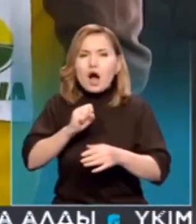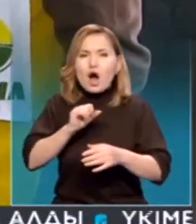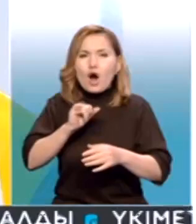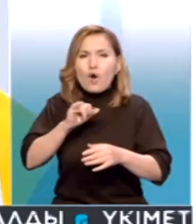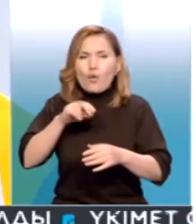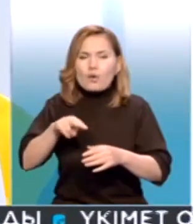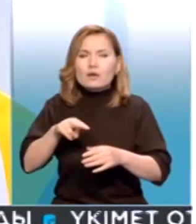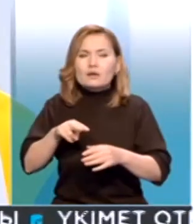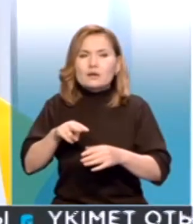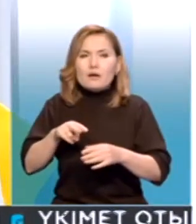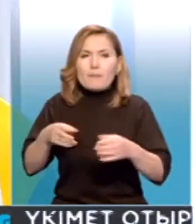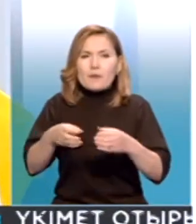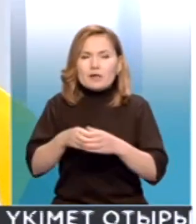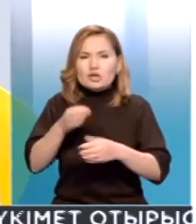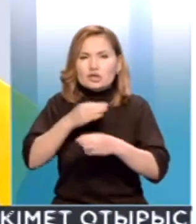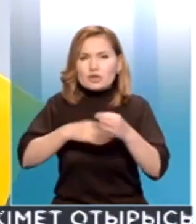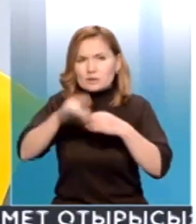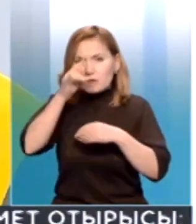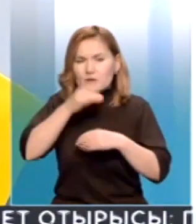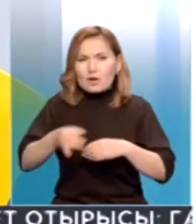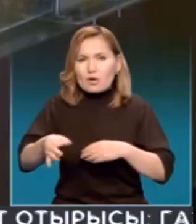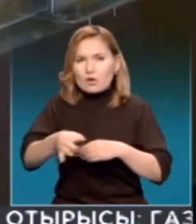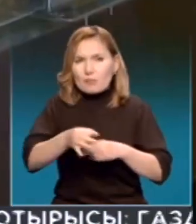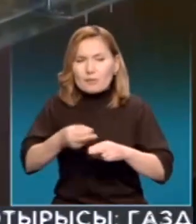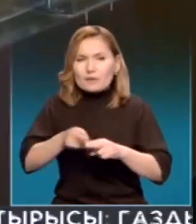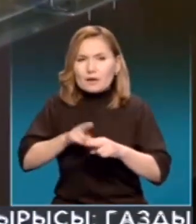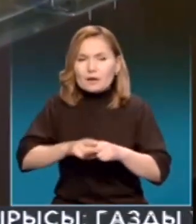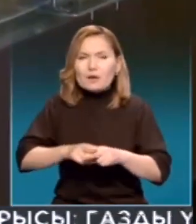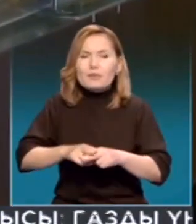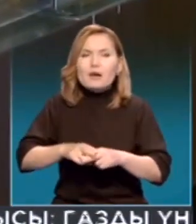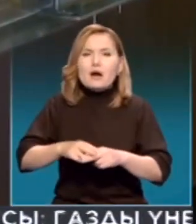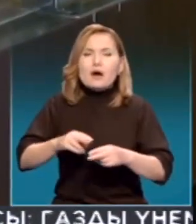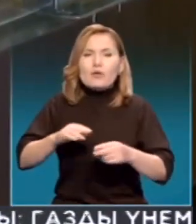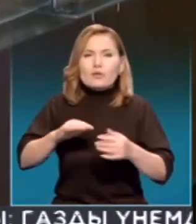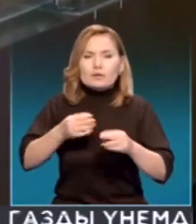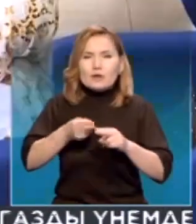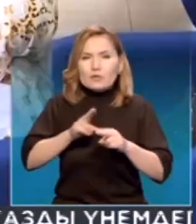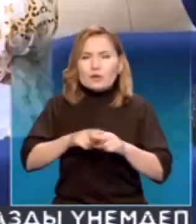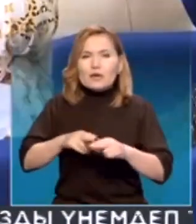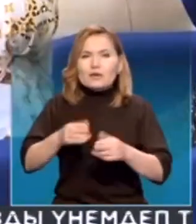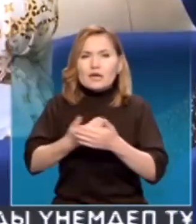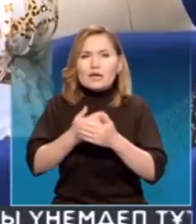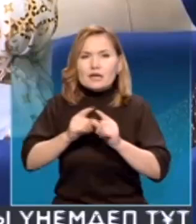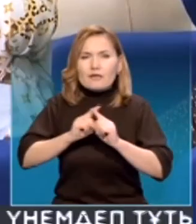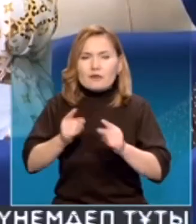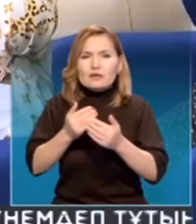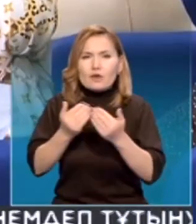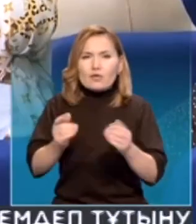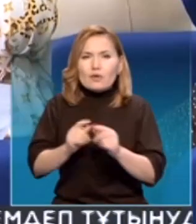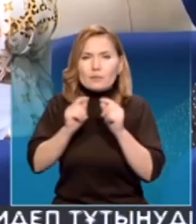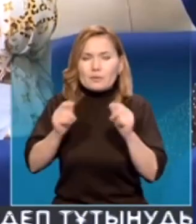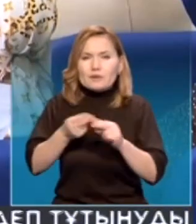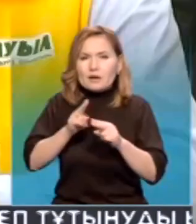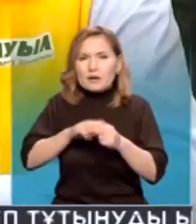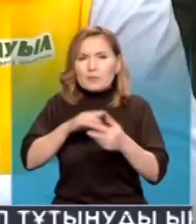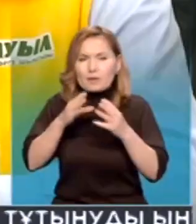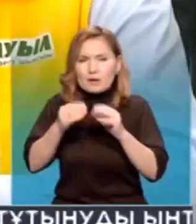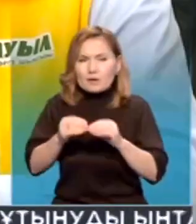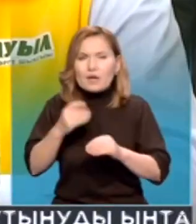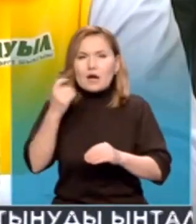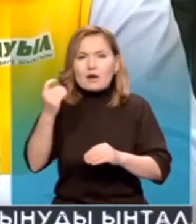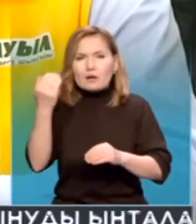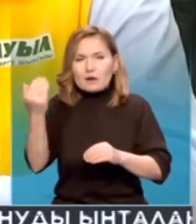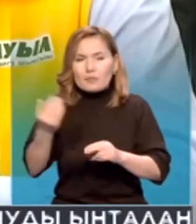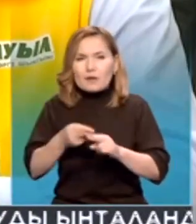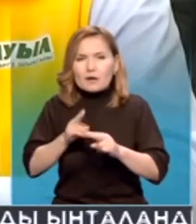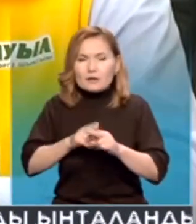Шығыс Қазақстан облысына барды. Солнечный ауылында кандидаттардың қатысуымен агроөнеркәсіп кешенінің инновациялары атты көрме өтті. Жаңашыл фермерлердің жетістіктеріне арналған